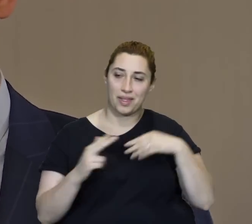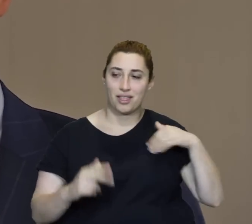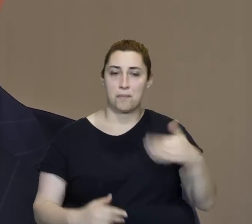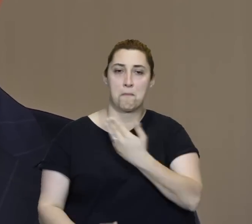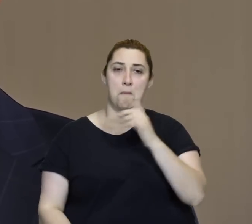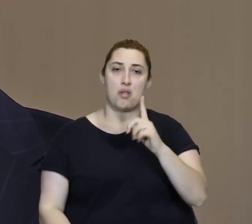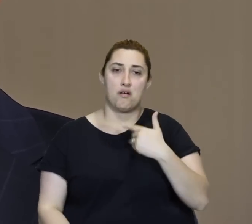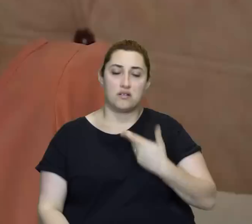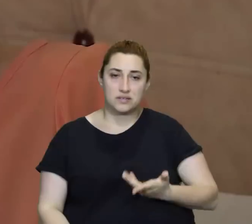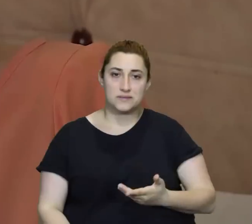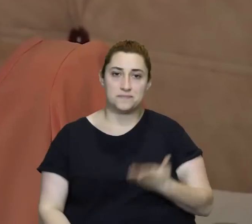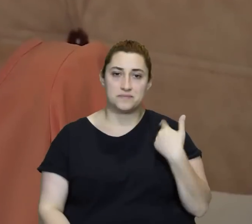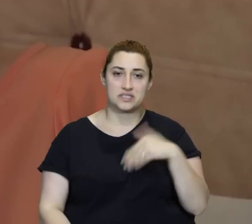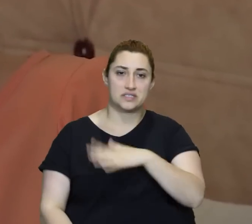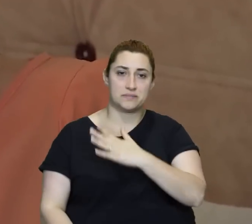zorunda kaldım.